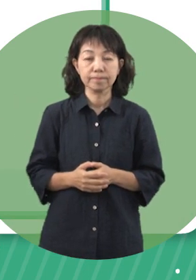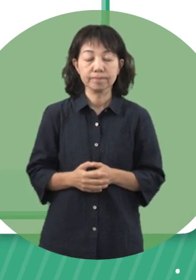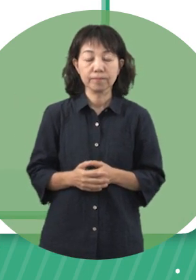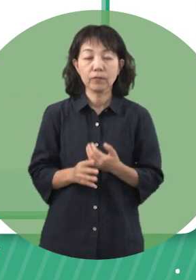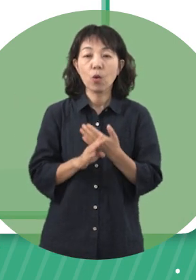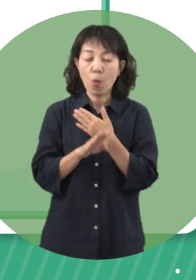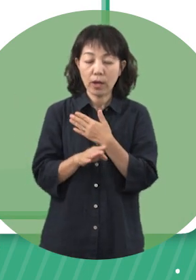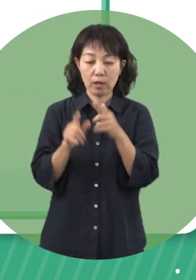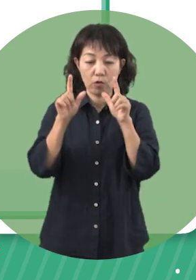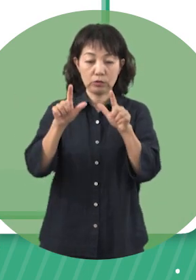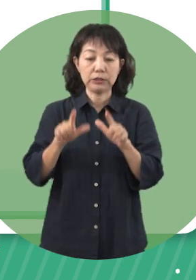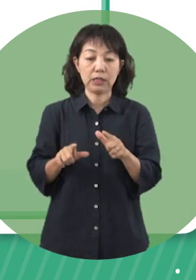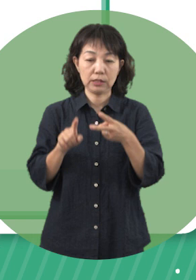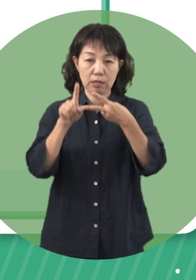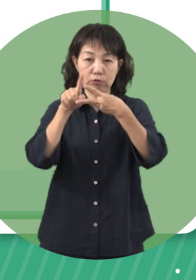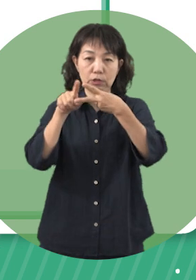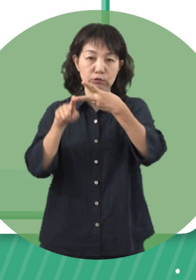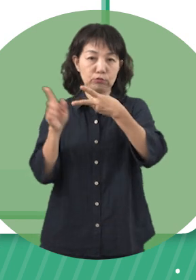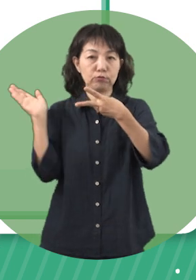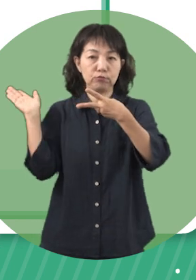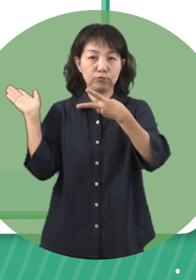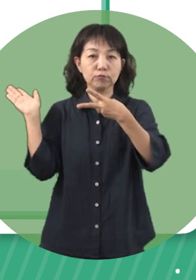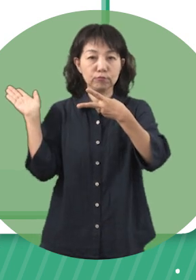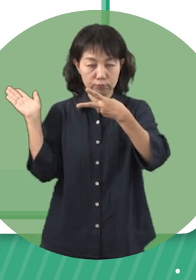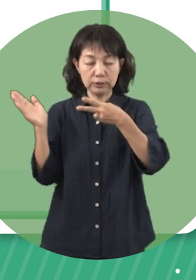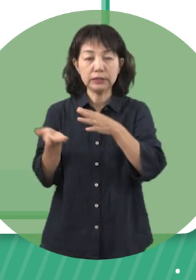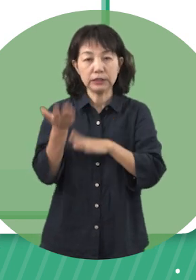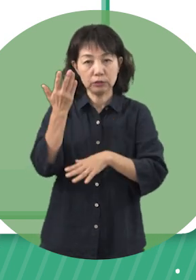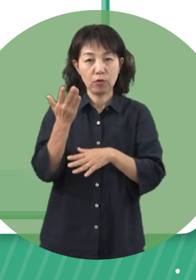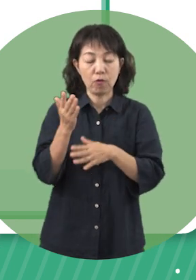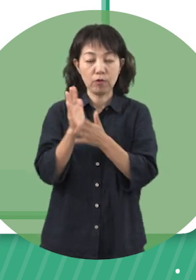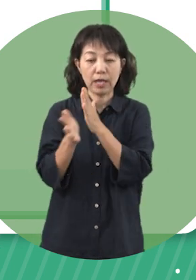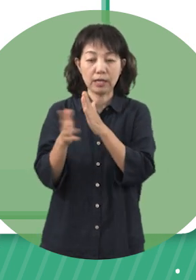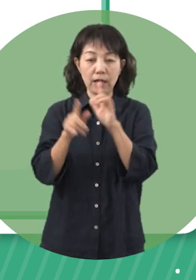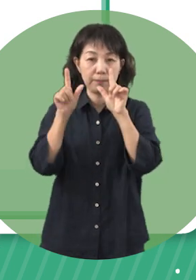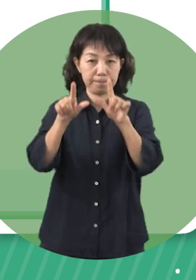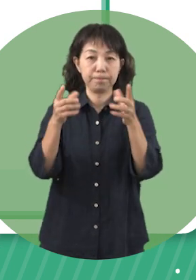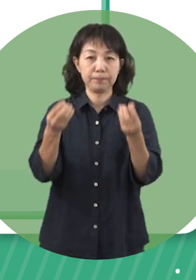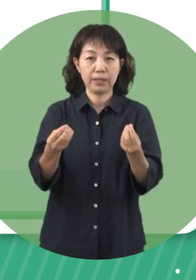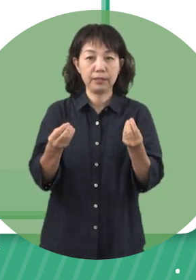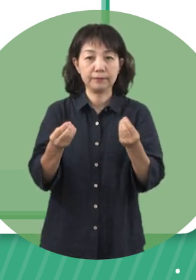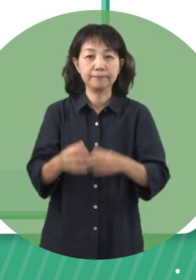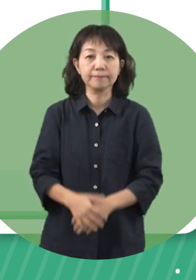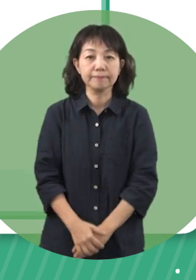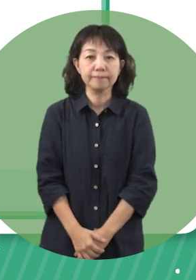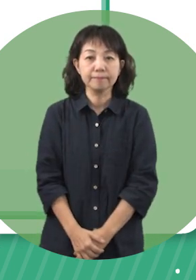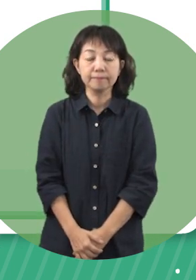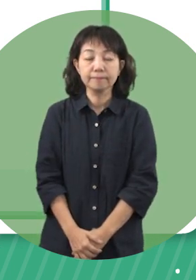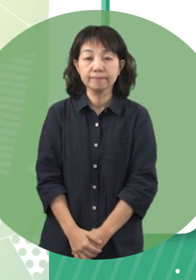その他のお知らせはご覧の通りです。以上、県からのお知らせでした。